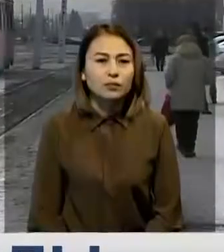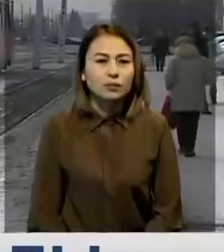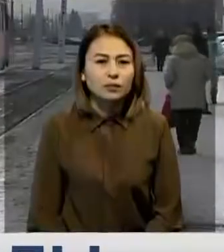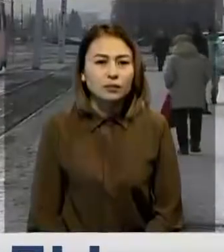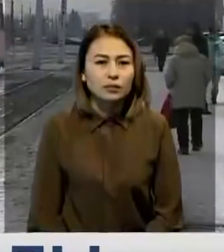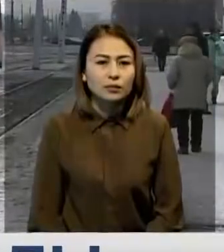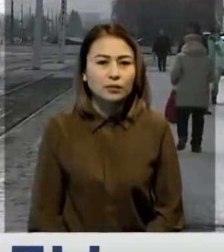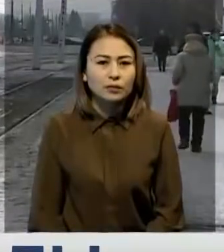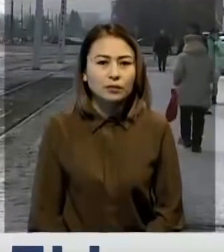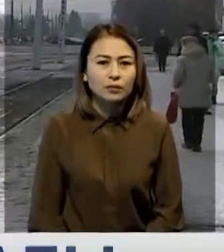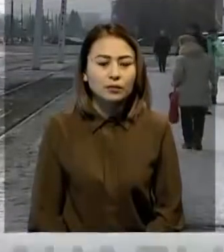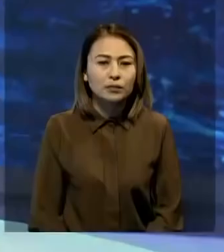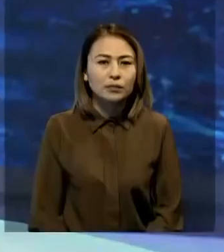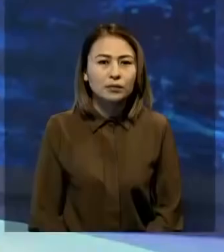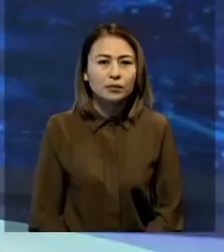24, Өскемен.